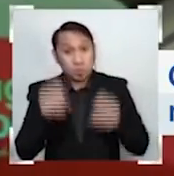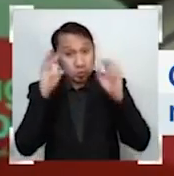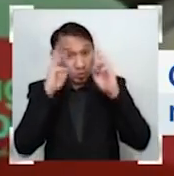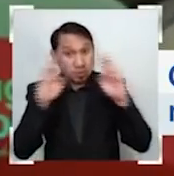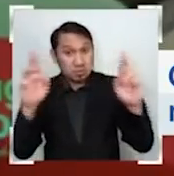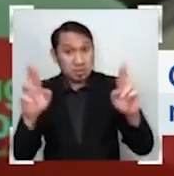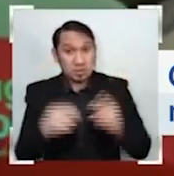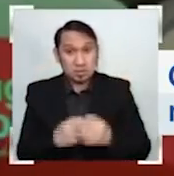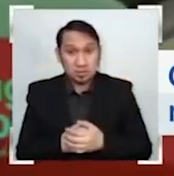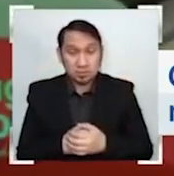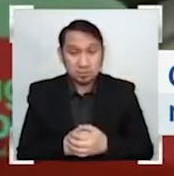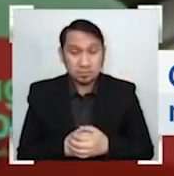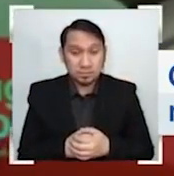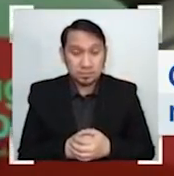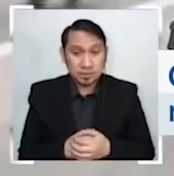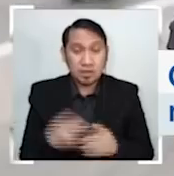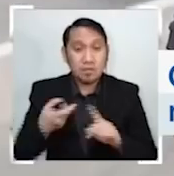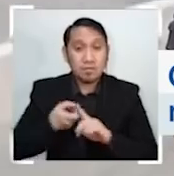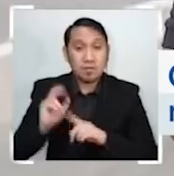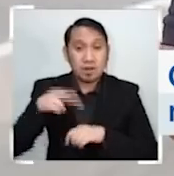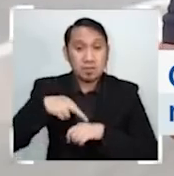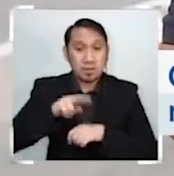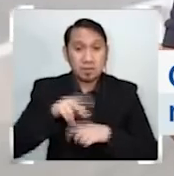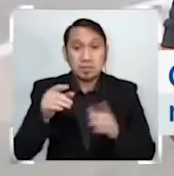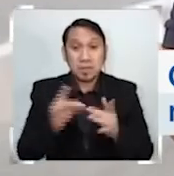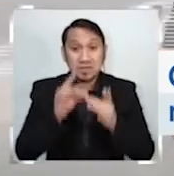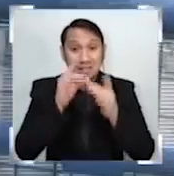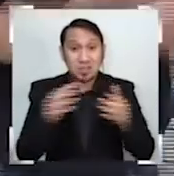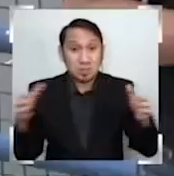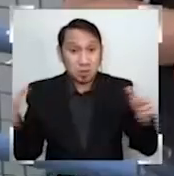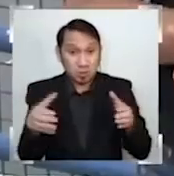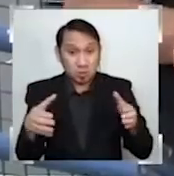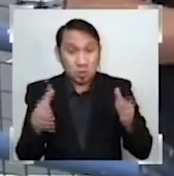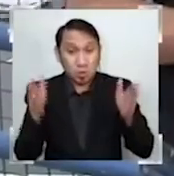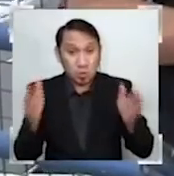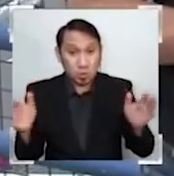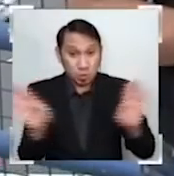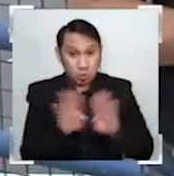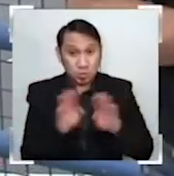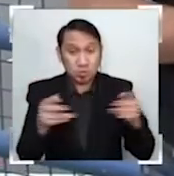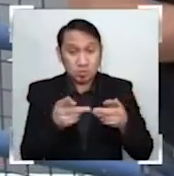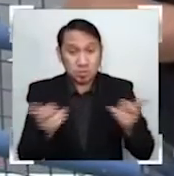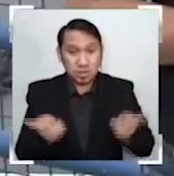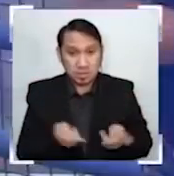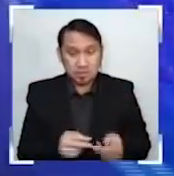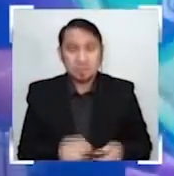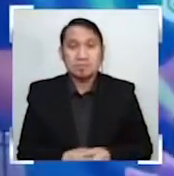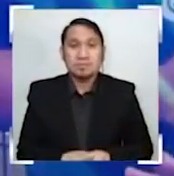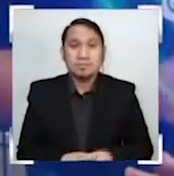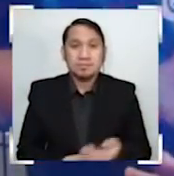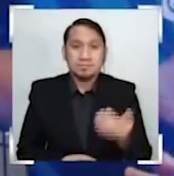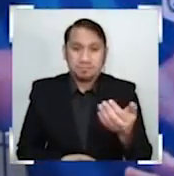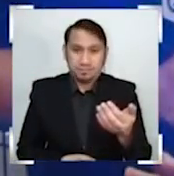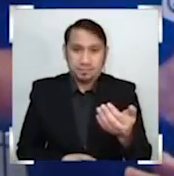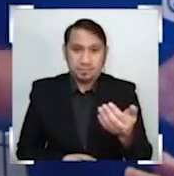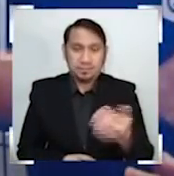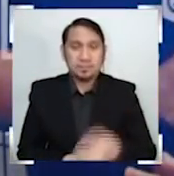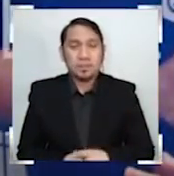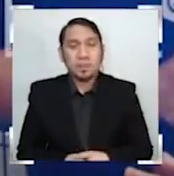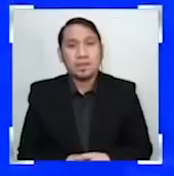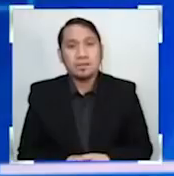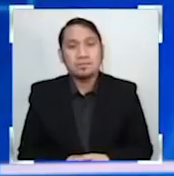the enclosed places. Ako si Oscar Oidang. Ako si Maki Pulido, ang inyong saksi!